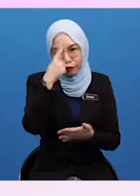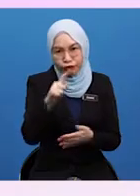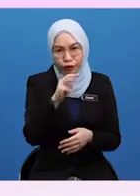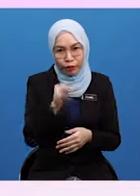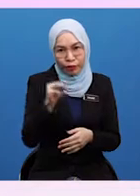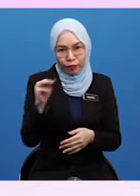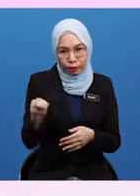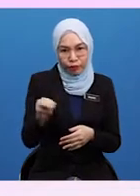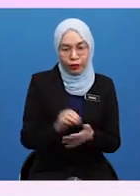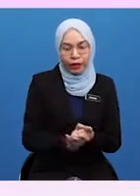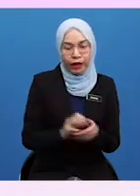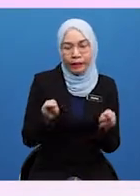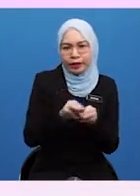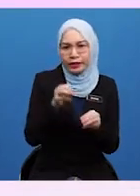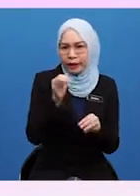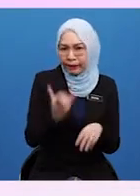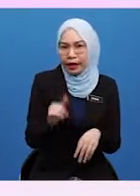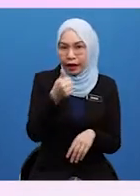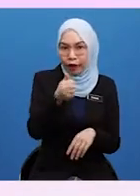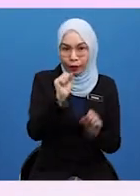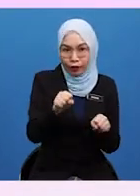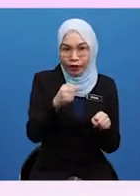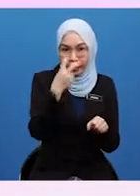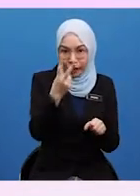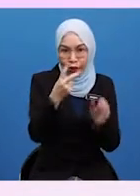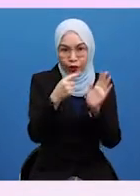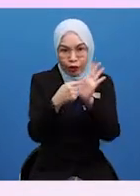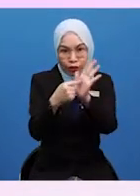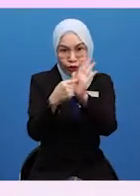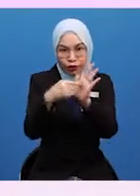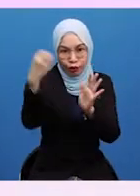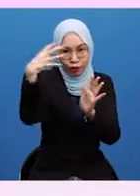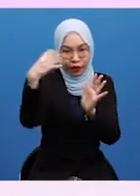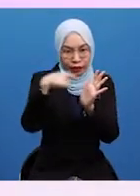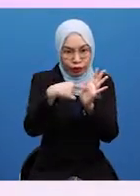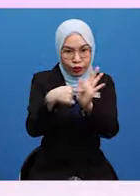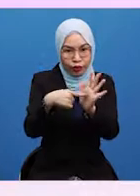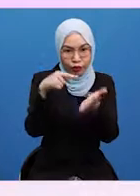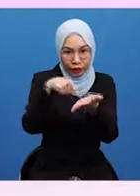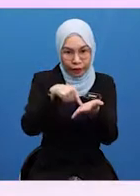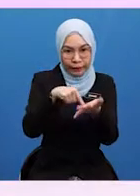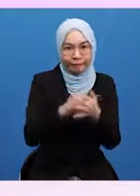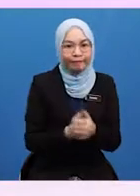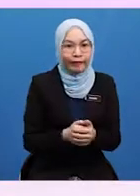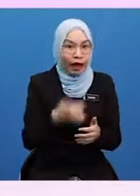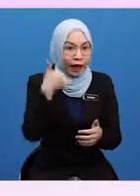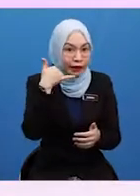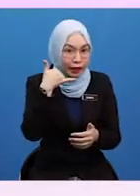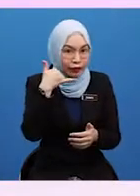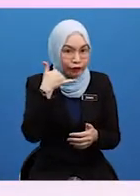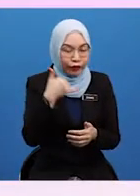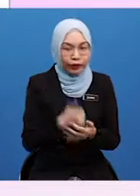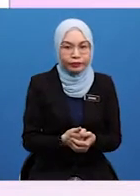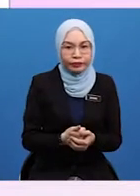di Paparan screen TV sebelum handphone ataupun deliver pita ini